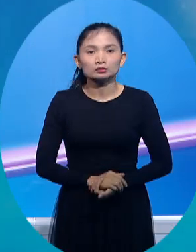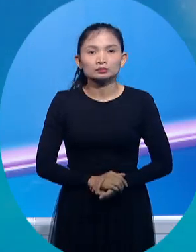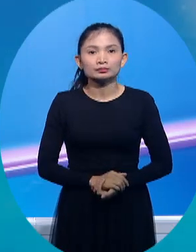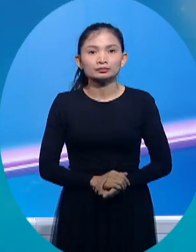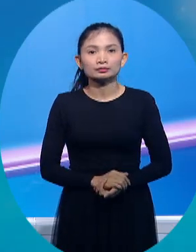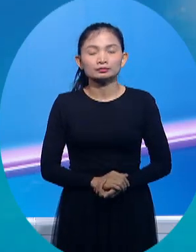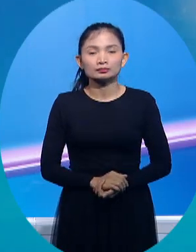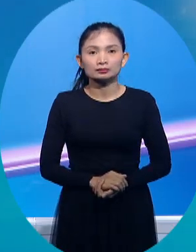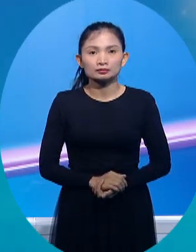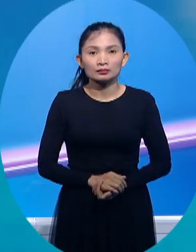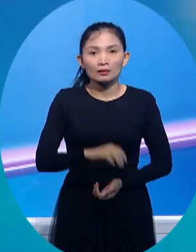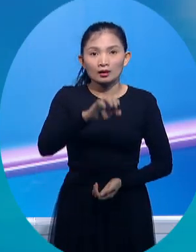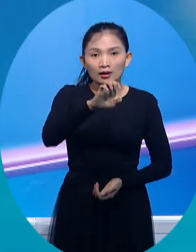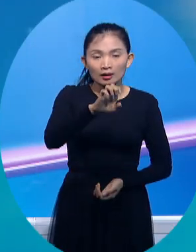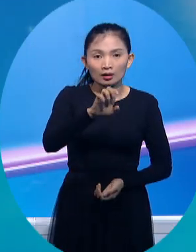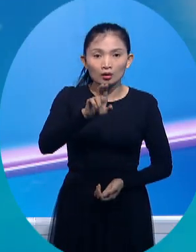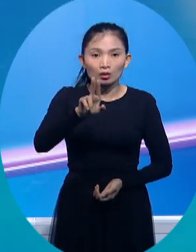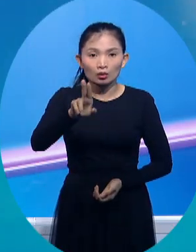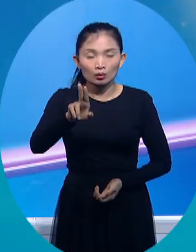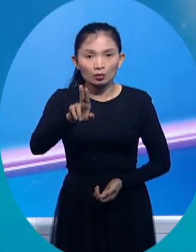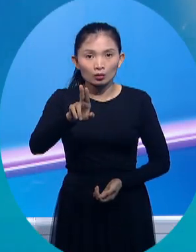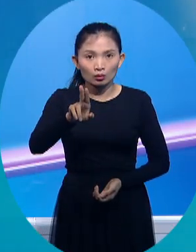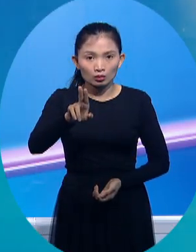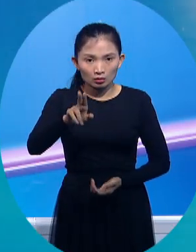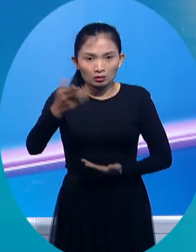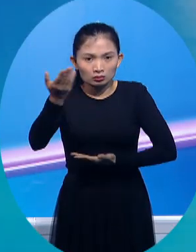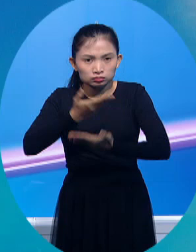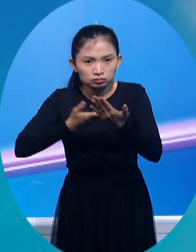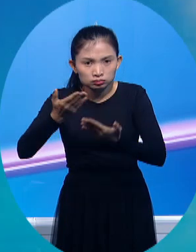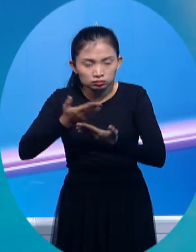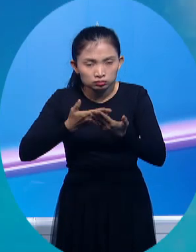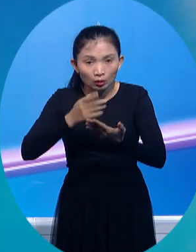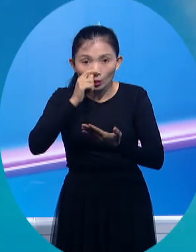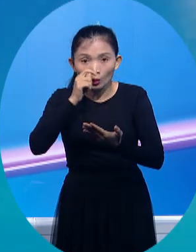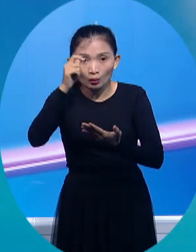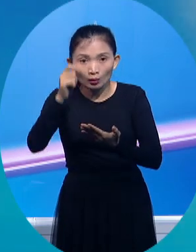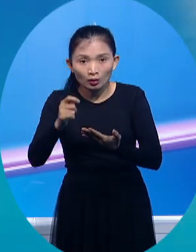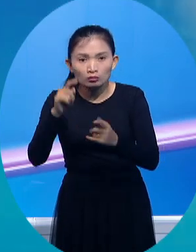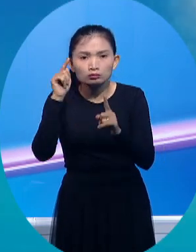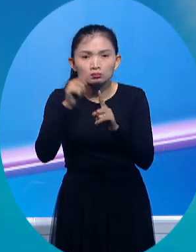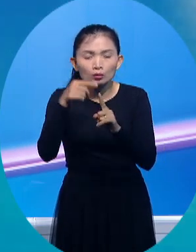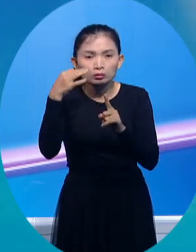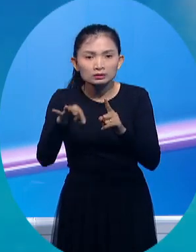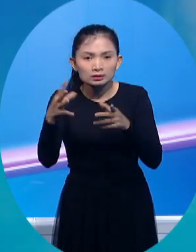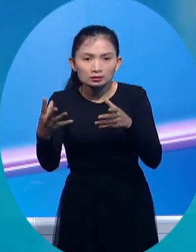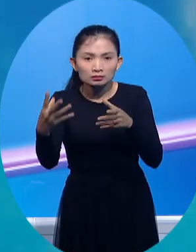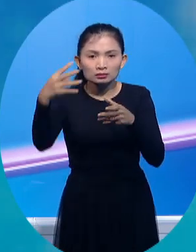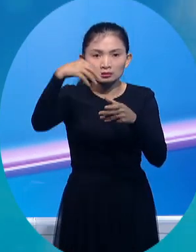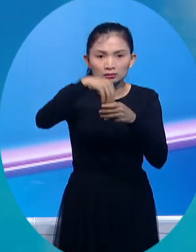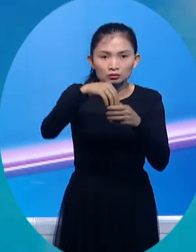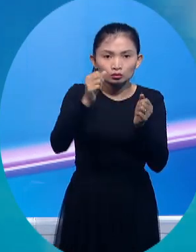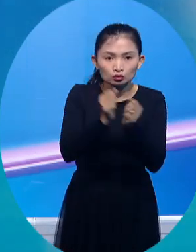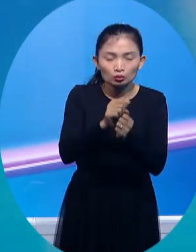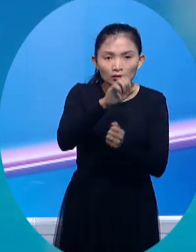Liên minh châu Âu-EU vừa khởi động tiến trình đàm phán với Ukraine và Moldova về việc gia nhập khối. Đây là bước đầu tiên trong chặng đường dài